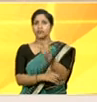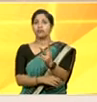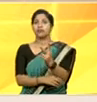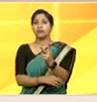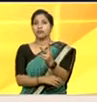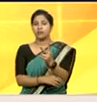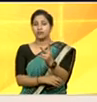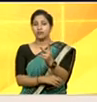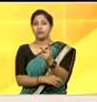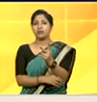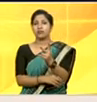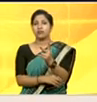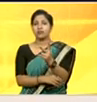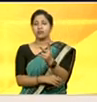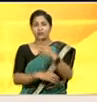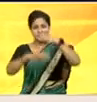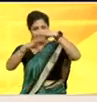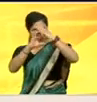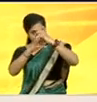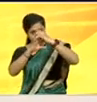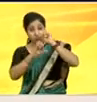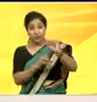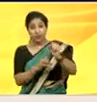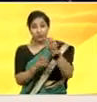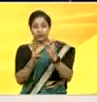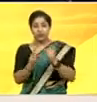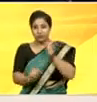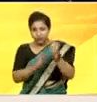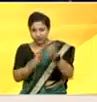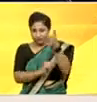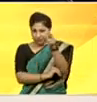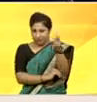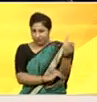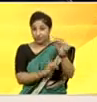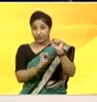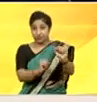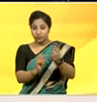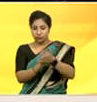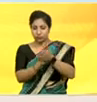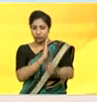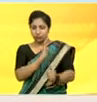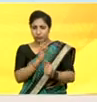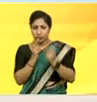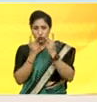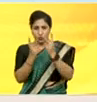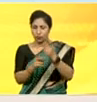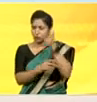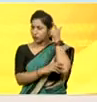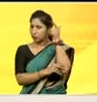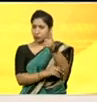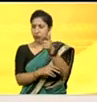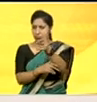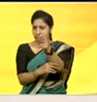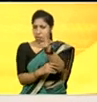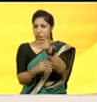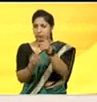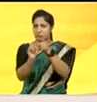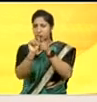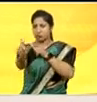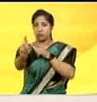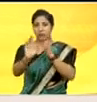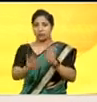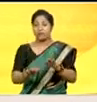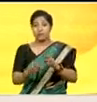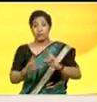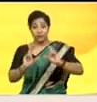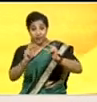मिलेगी। शूटिंग में हमारे खिलाड़ियों की प्रतिभा निखरकर सामने आ रही है। टेबल टेनिस